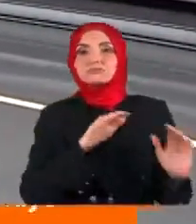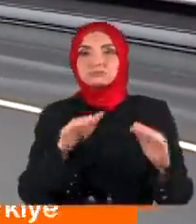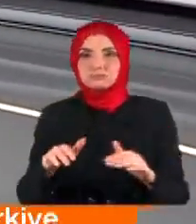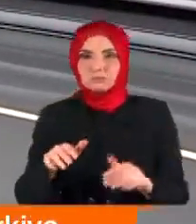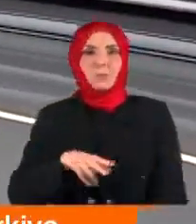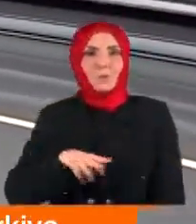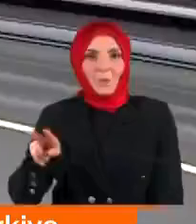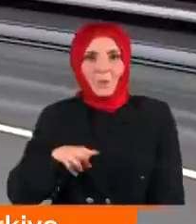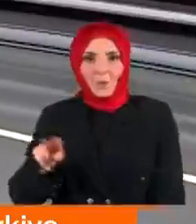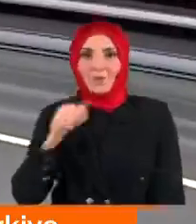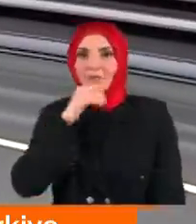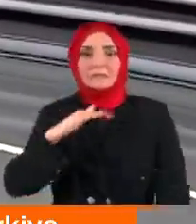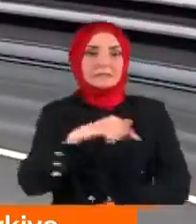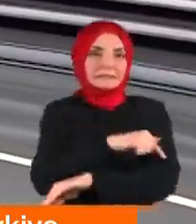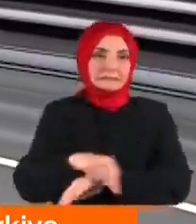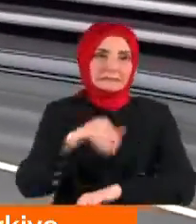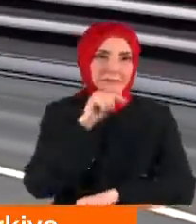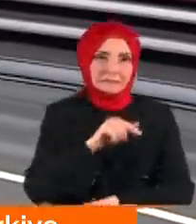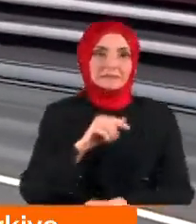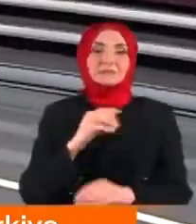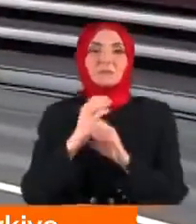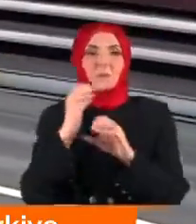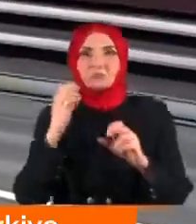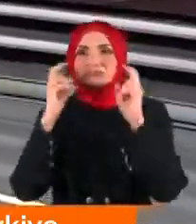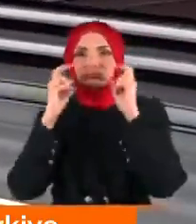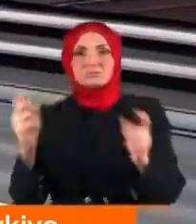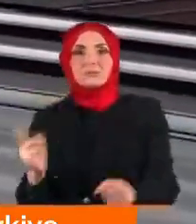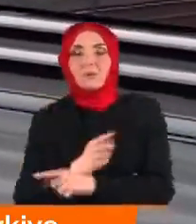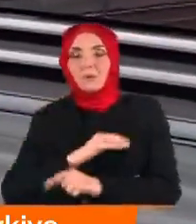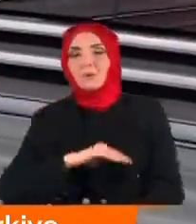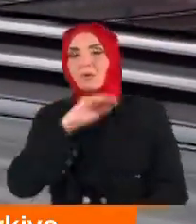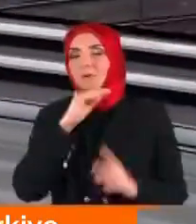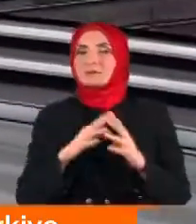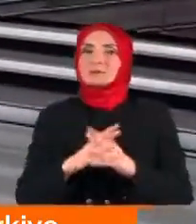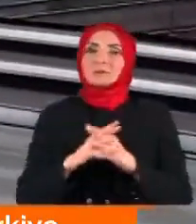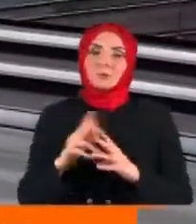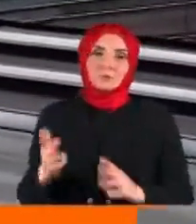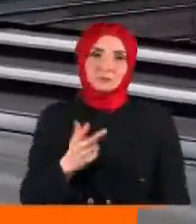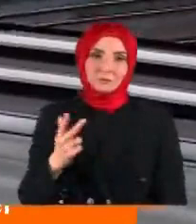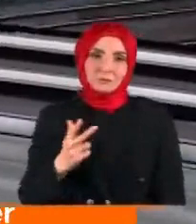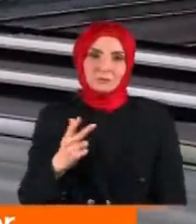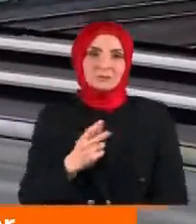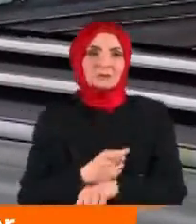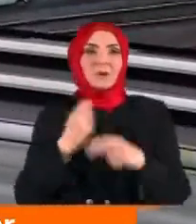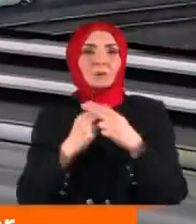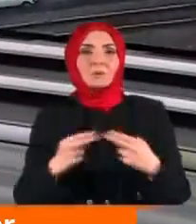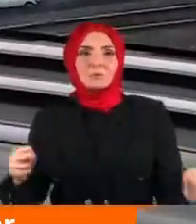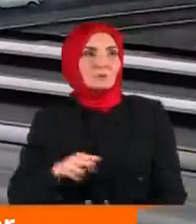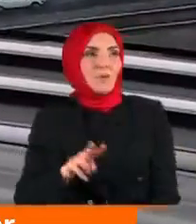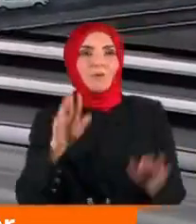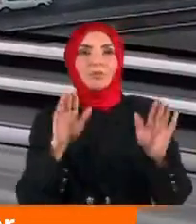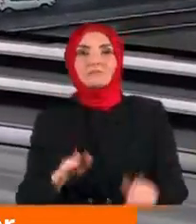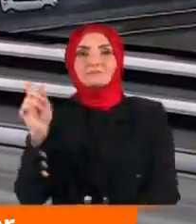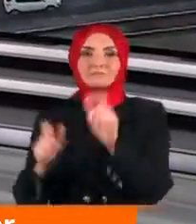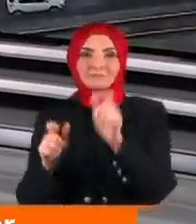taşıma araçları tıklım tıklım doldu. Birçok noktada izdiham yaşandı. Saatlerce yolda kalanlar dışarı çıktığına